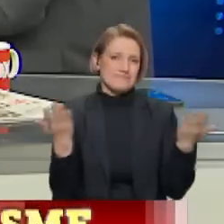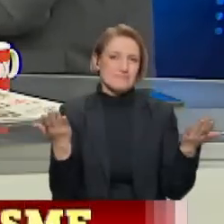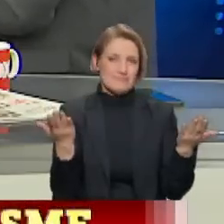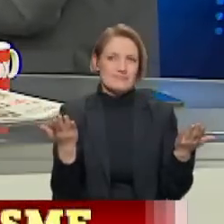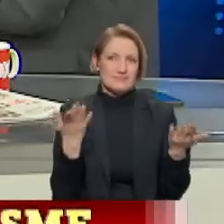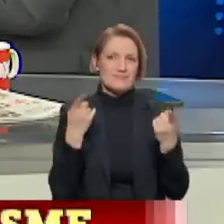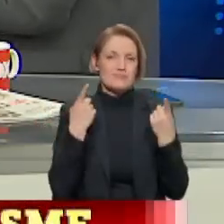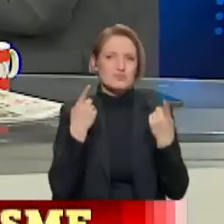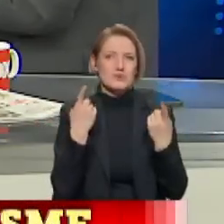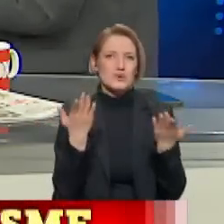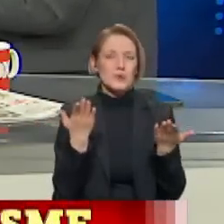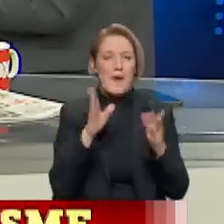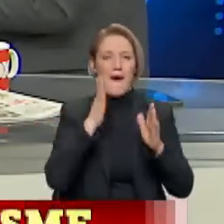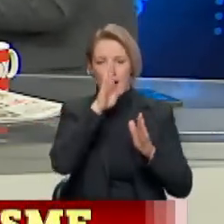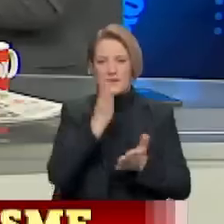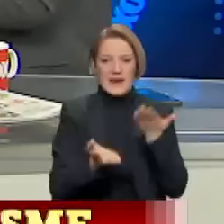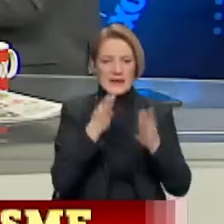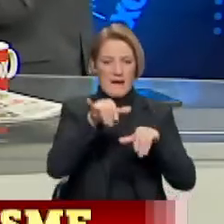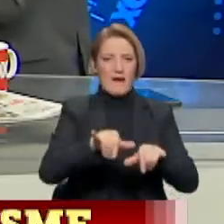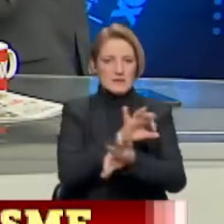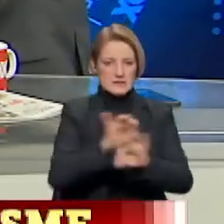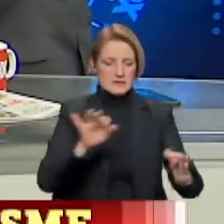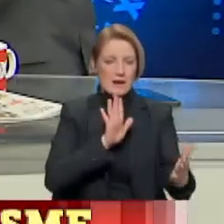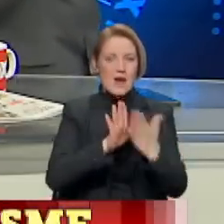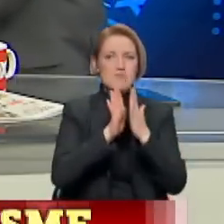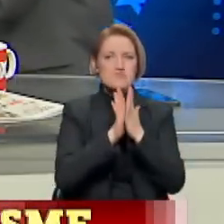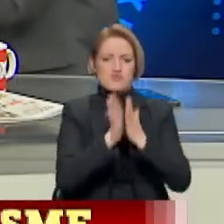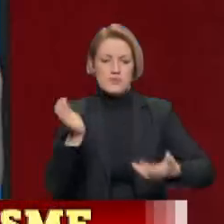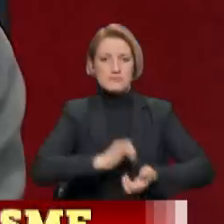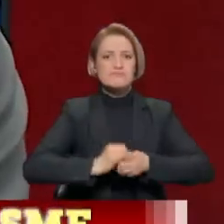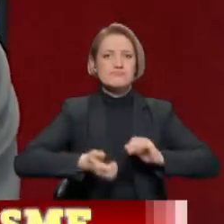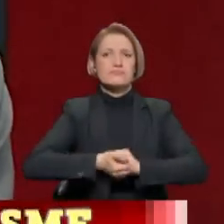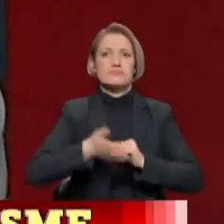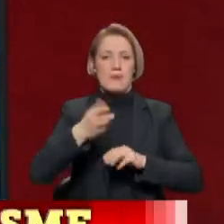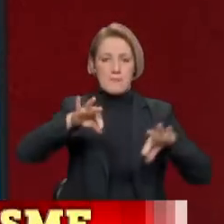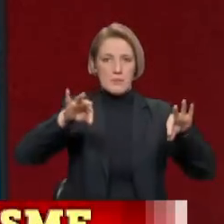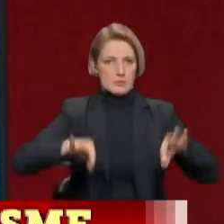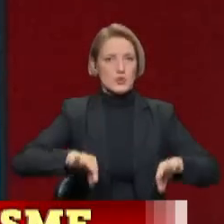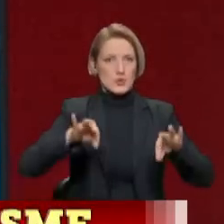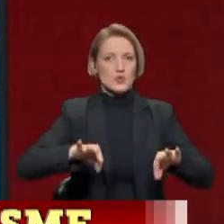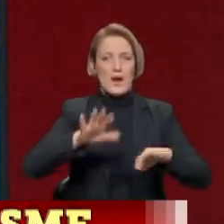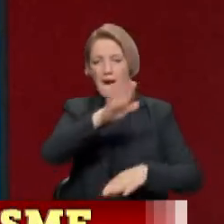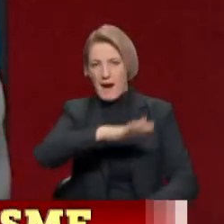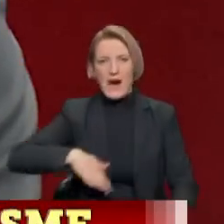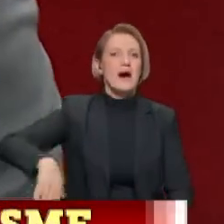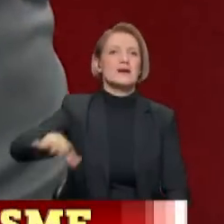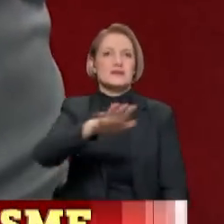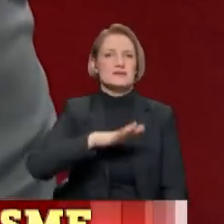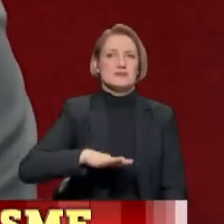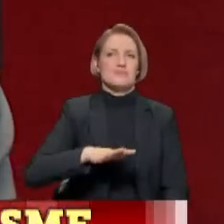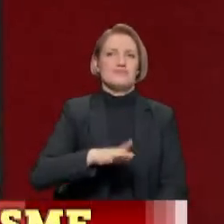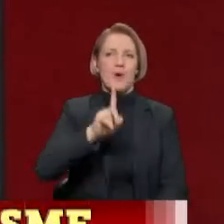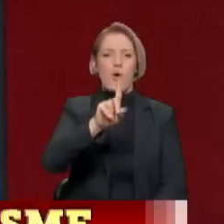işte bu tip adaletsizlikler, haksızlıklar karşısında büyük bir dayanışma. İşte bugün herkesi